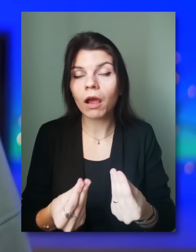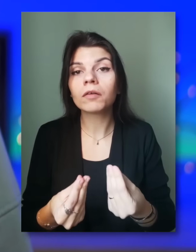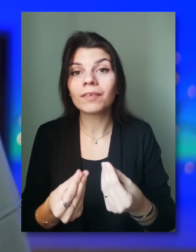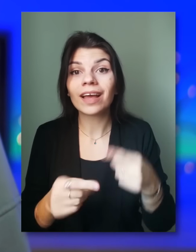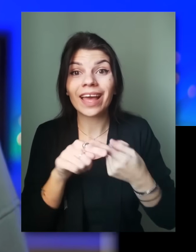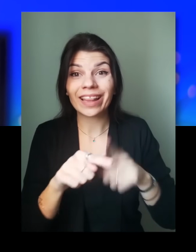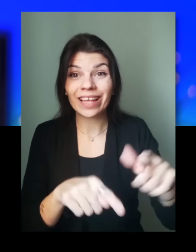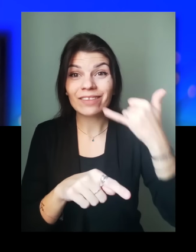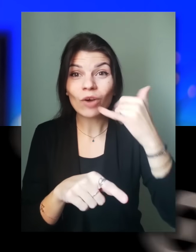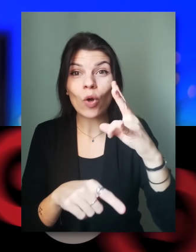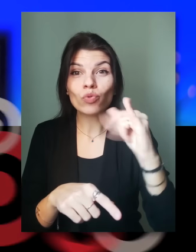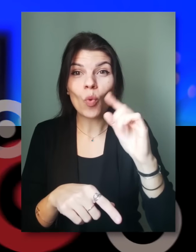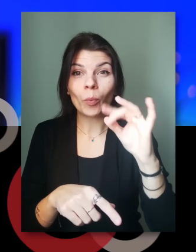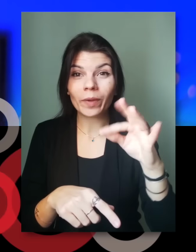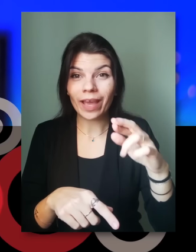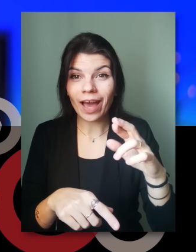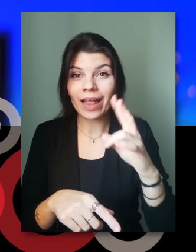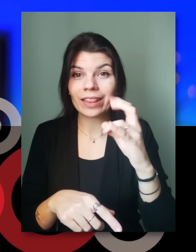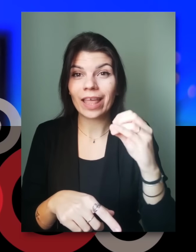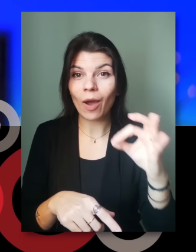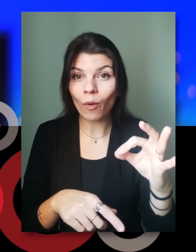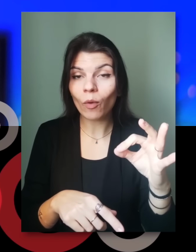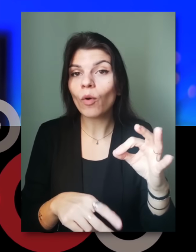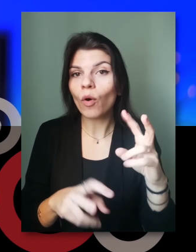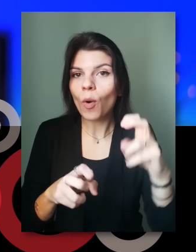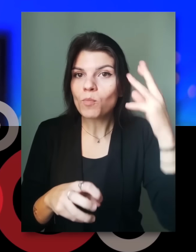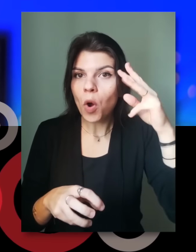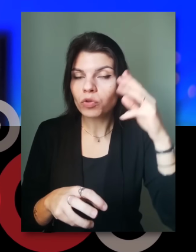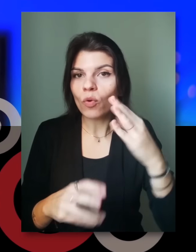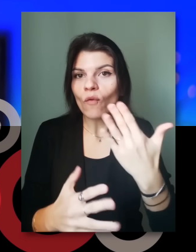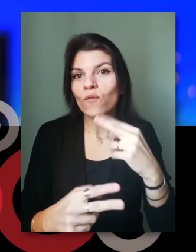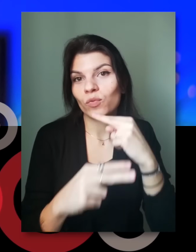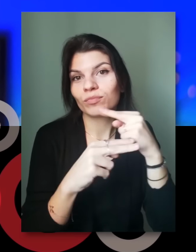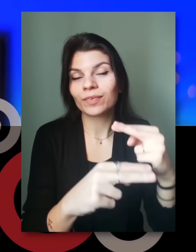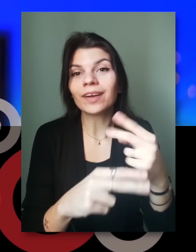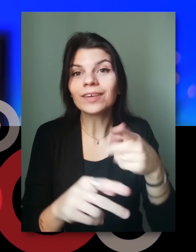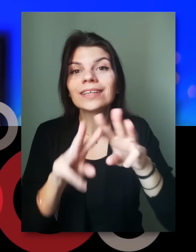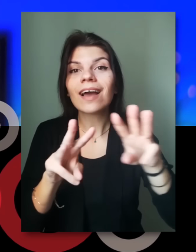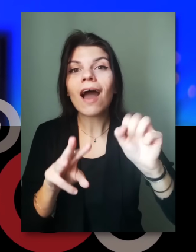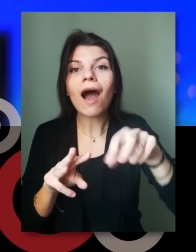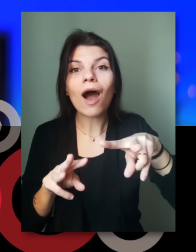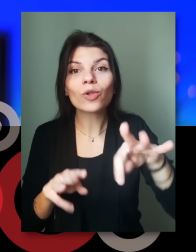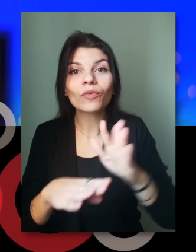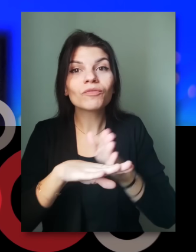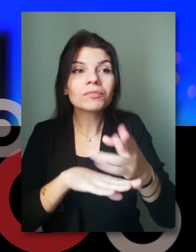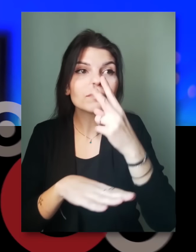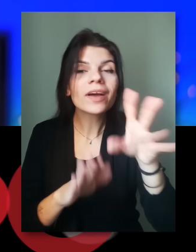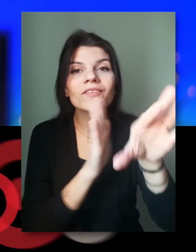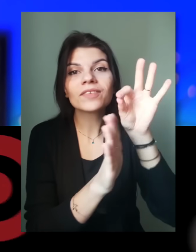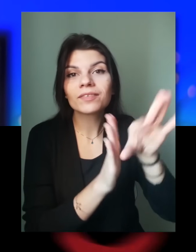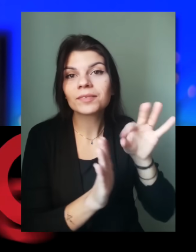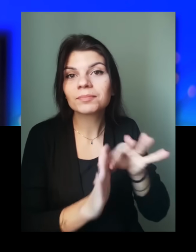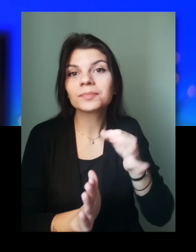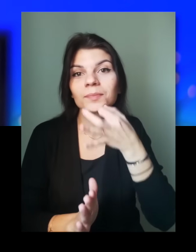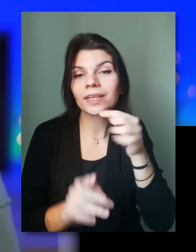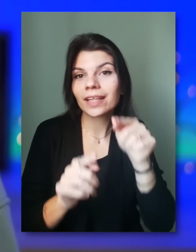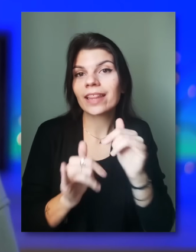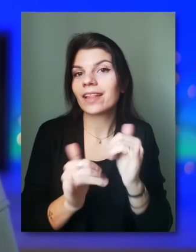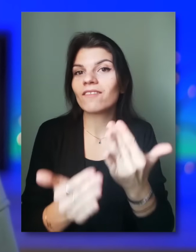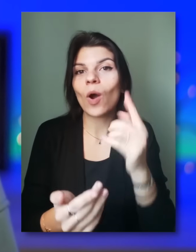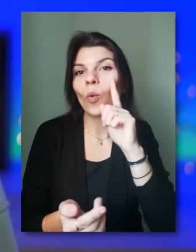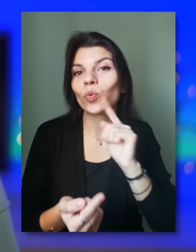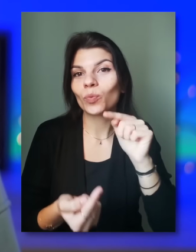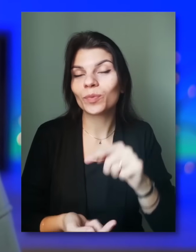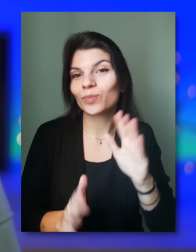Neo–цепристрій, якийбезумовновартийвашоїуваги .Отже,зайдітьнасайтAlloтаоберіть новийпродукт,який